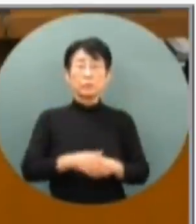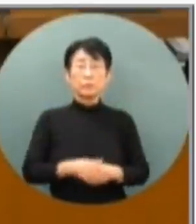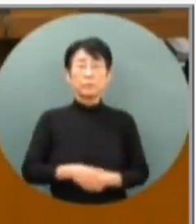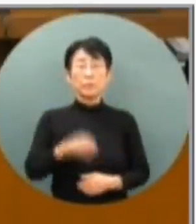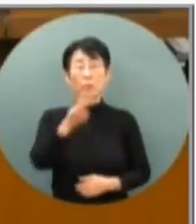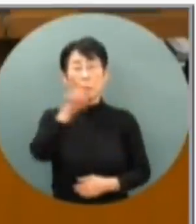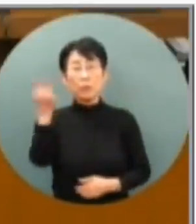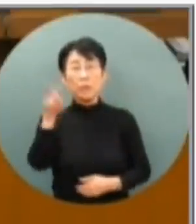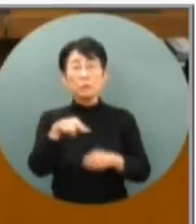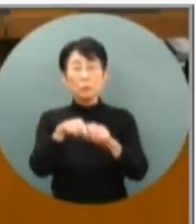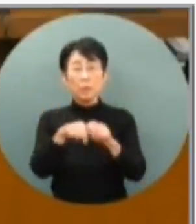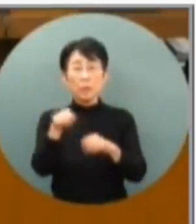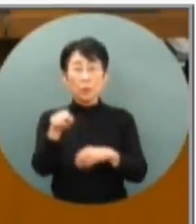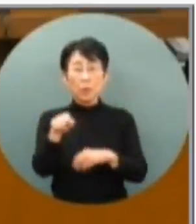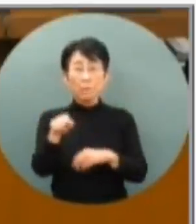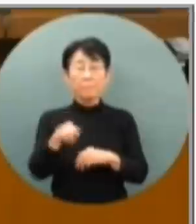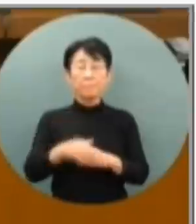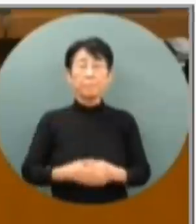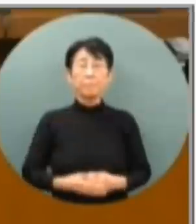ては実は